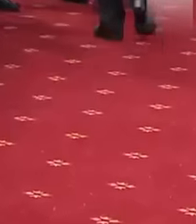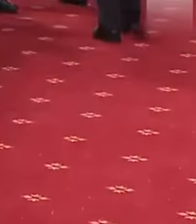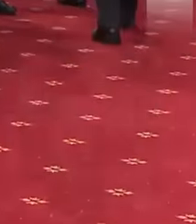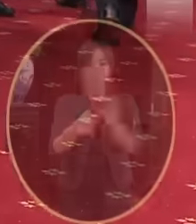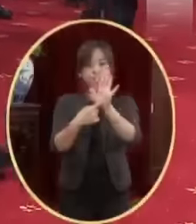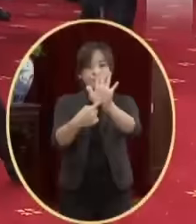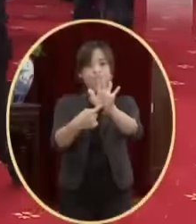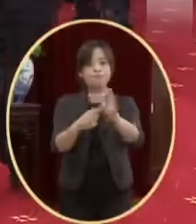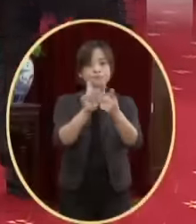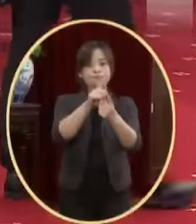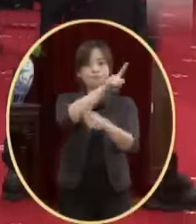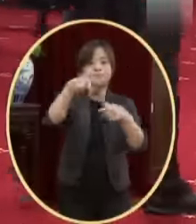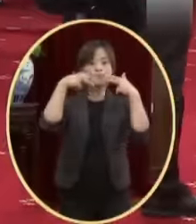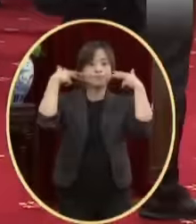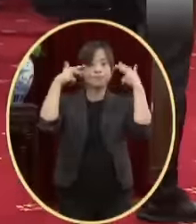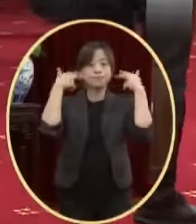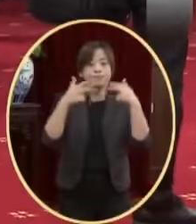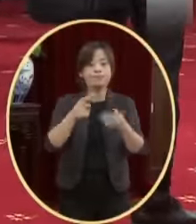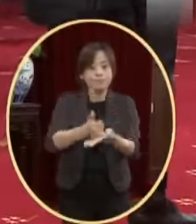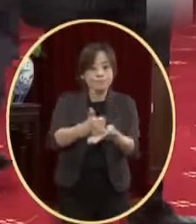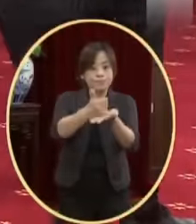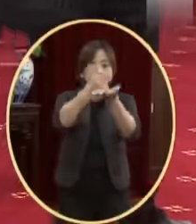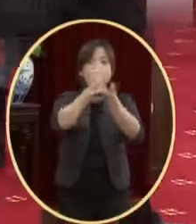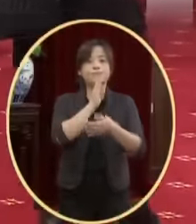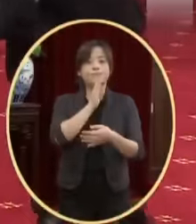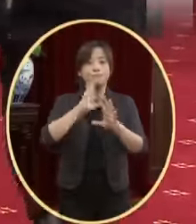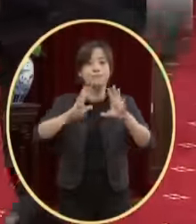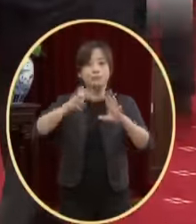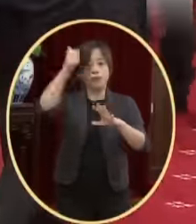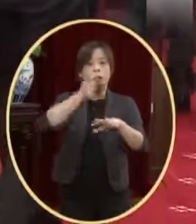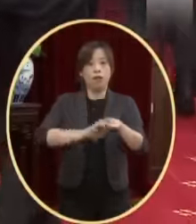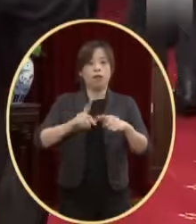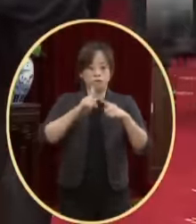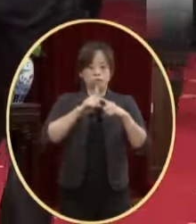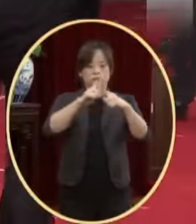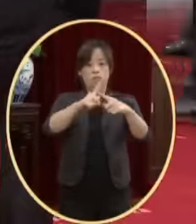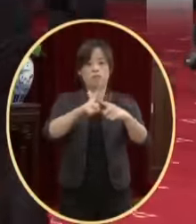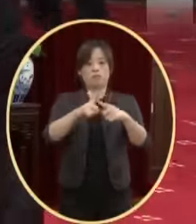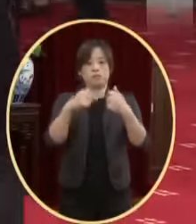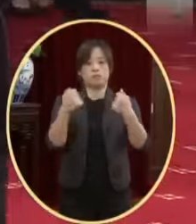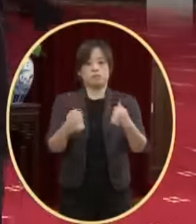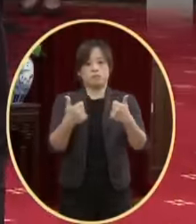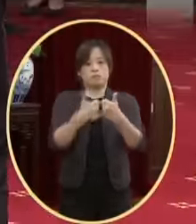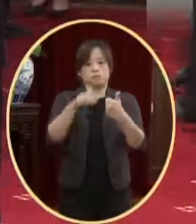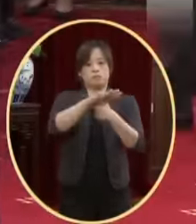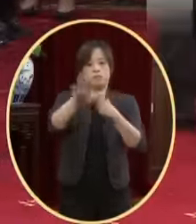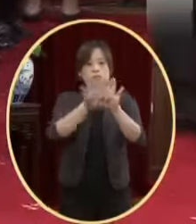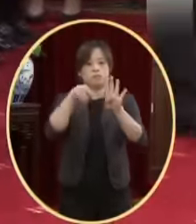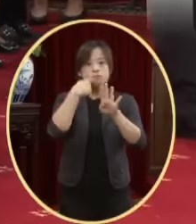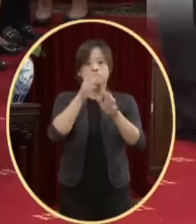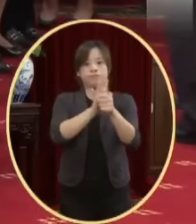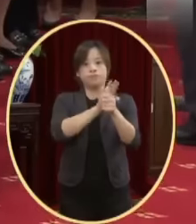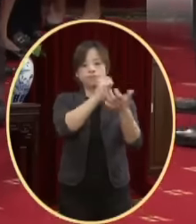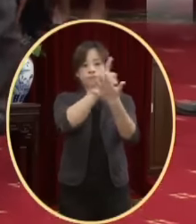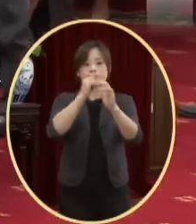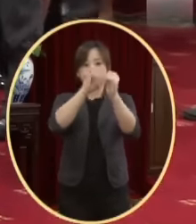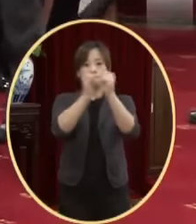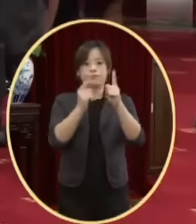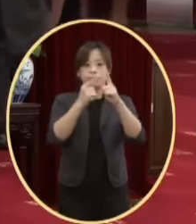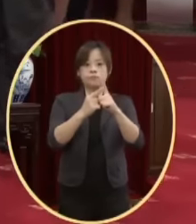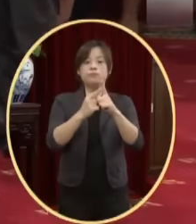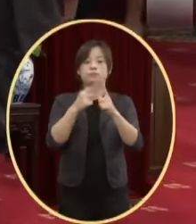了表示对于原住民族的尊重，总统将亲自在会场门口为各族的族